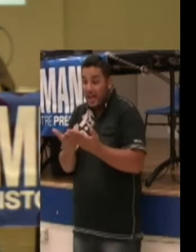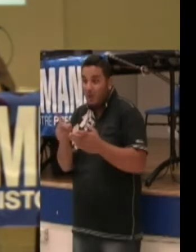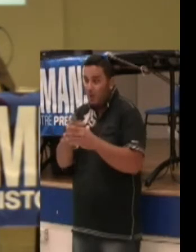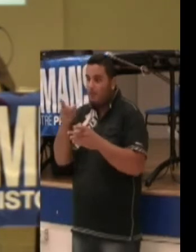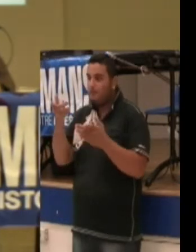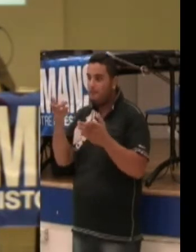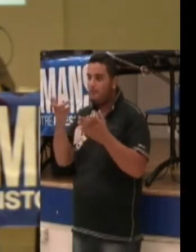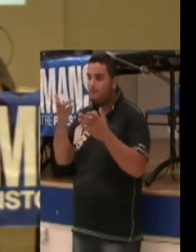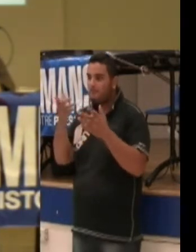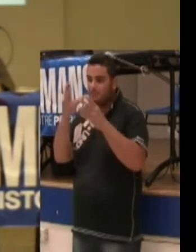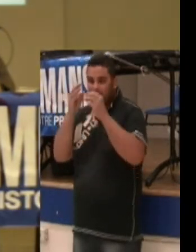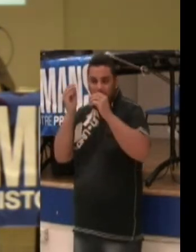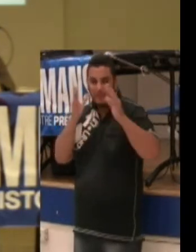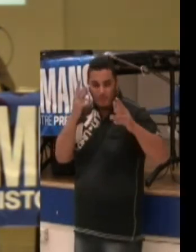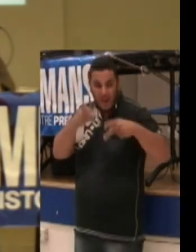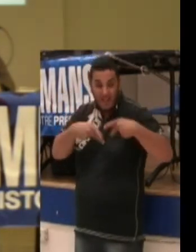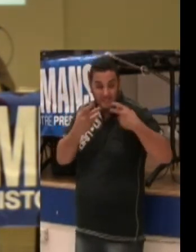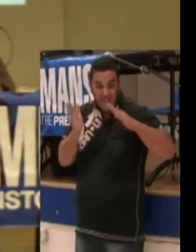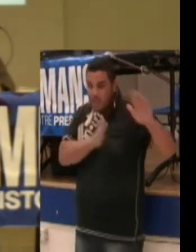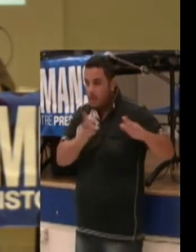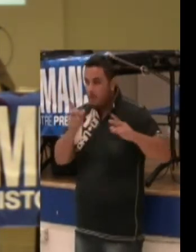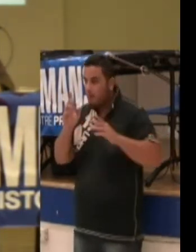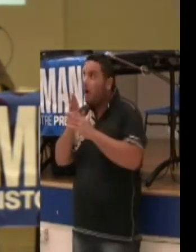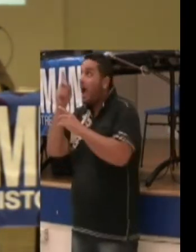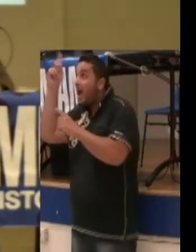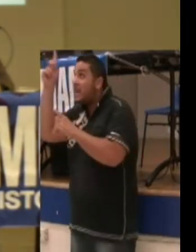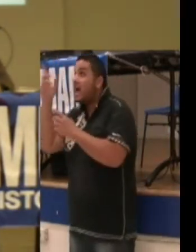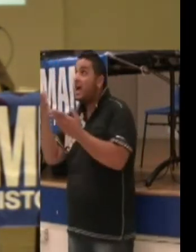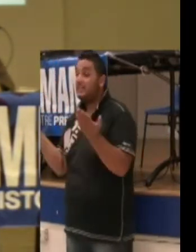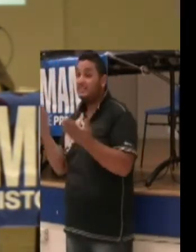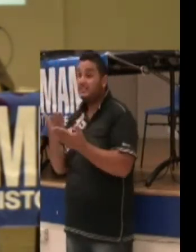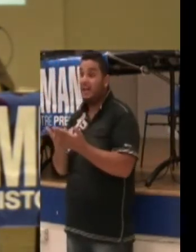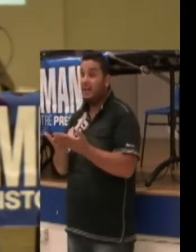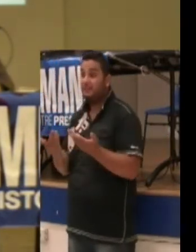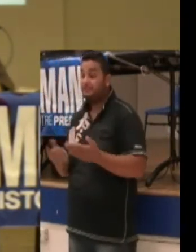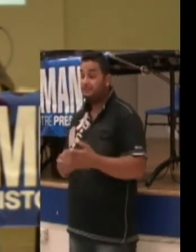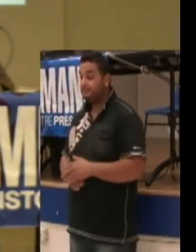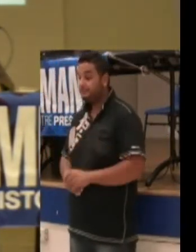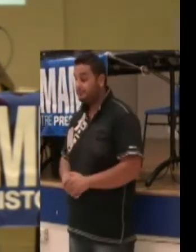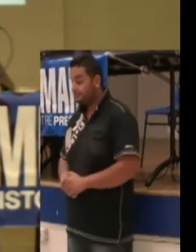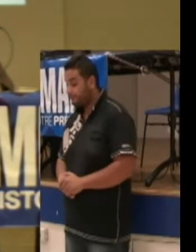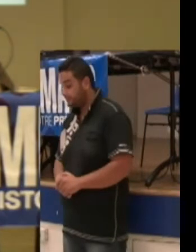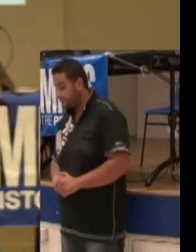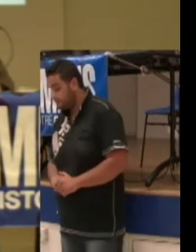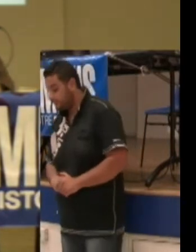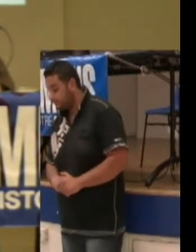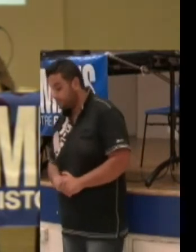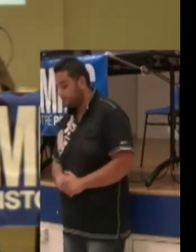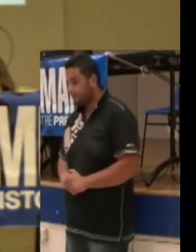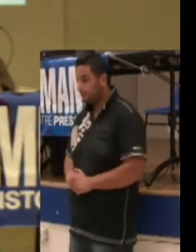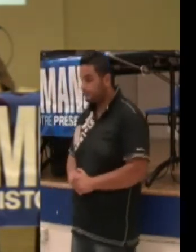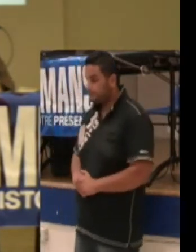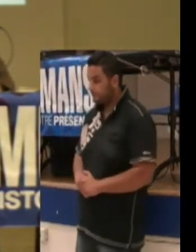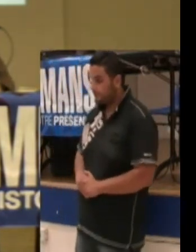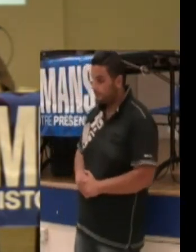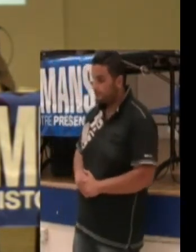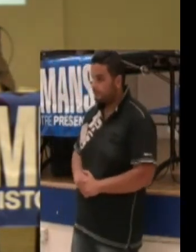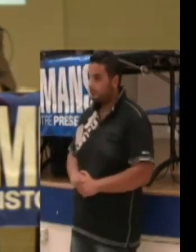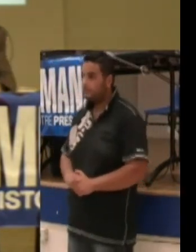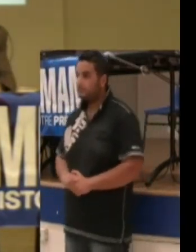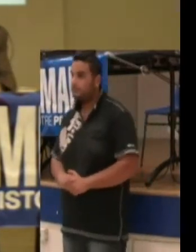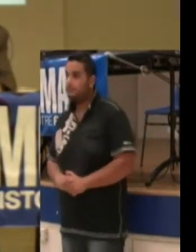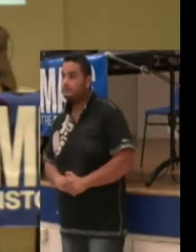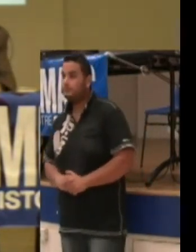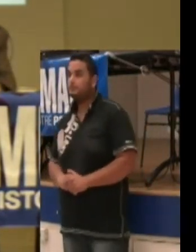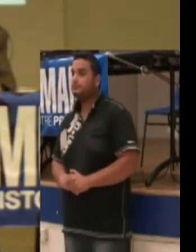voyez? Elles s'habillent tellement en courbe qu'elles supportent le froid, il n'y a pas de problème. Même partant de froid, elles supportent le froid. Les désagréments, c'est ça. Deuxième chose, Rasoul Hassan dit,